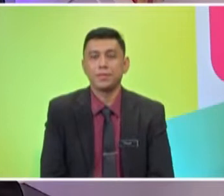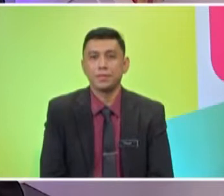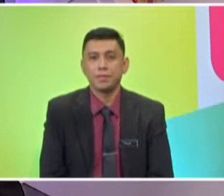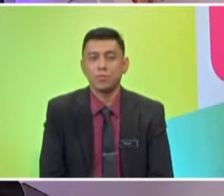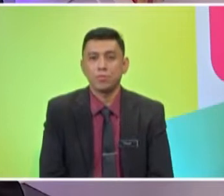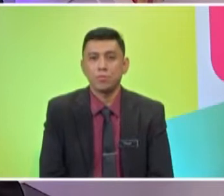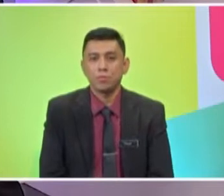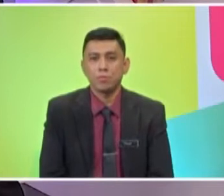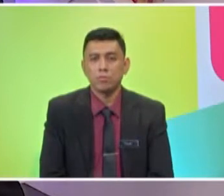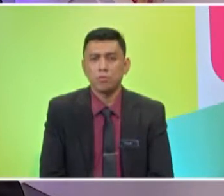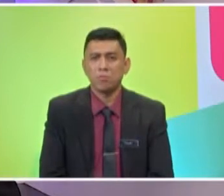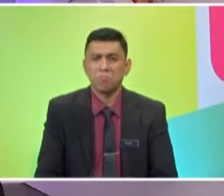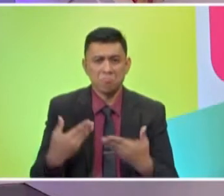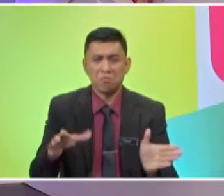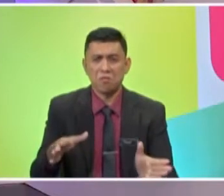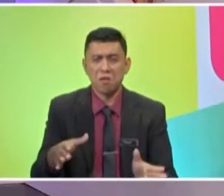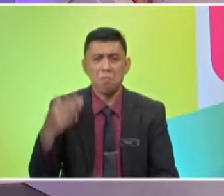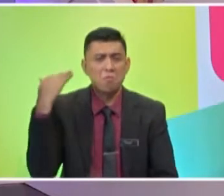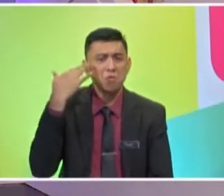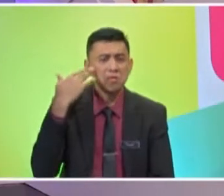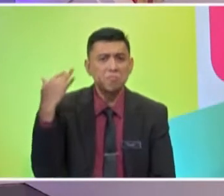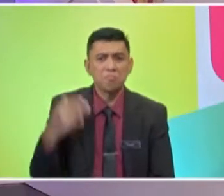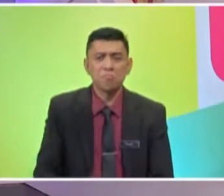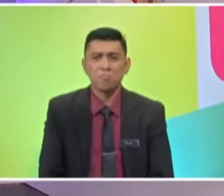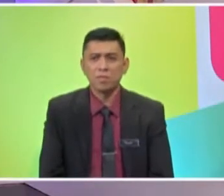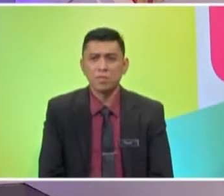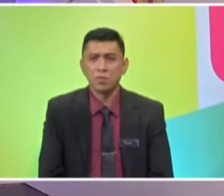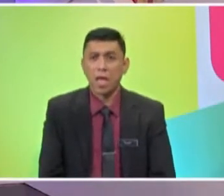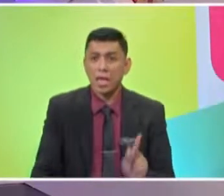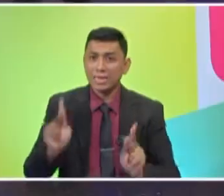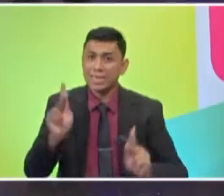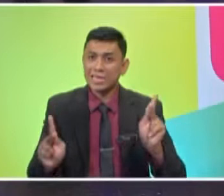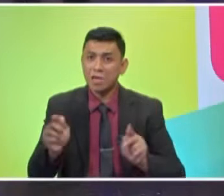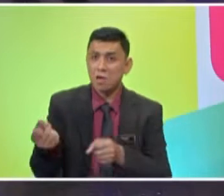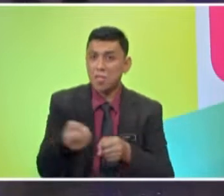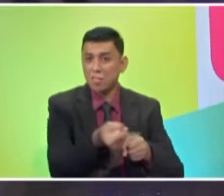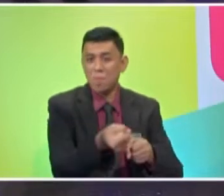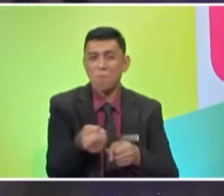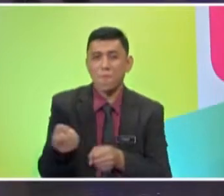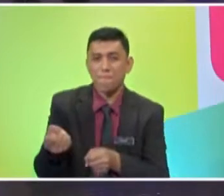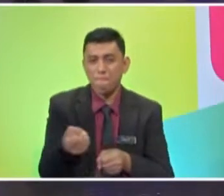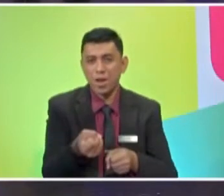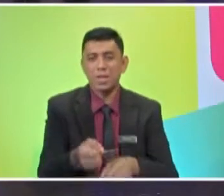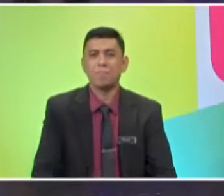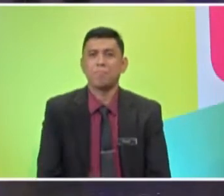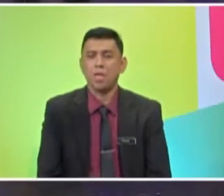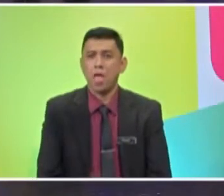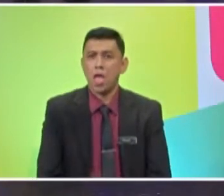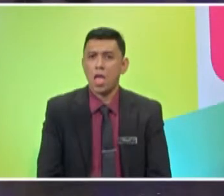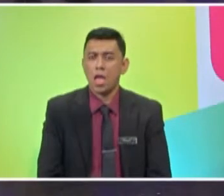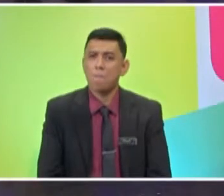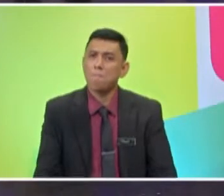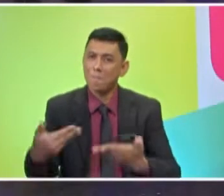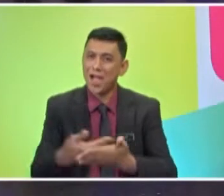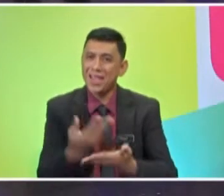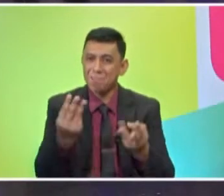Alah, dah berbunyi dah. Keluar dah jawapan ni busy. Oh, kereta bomba, cikgu. Betullah. Baru nak tanya Silva Kumari kat rumah